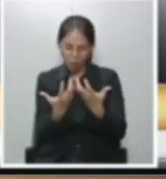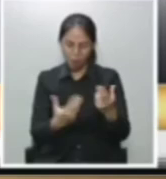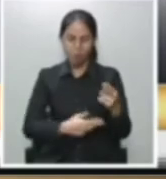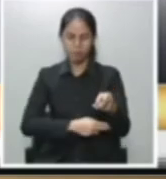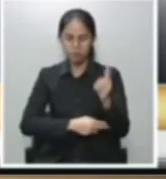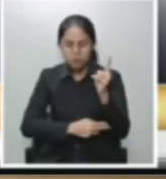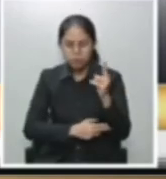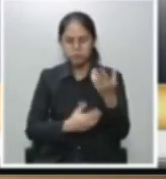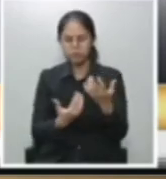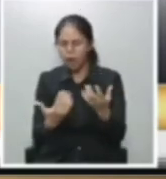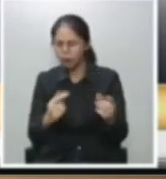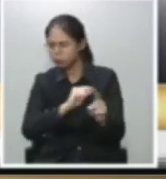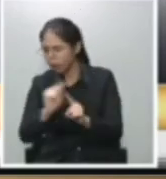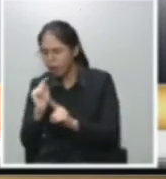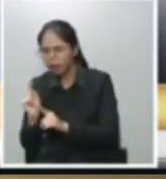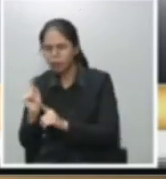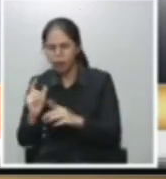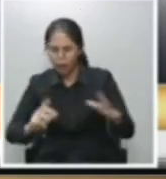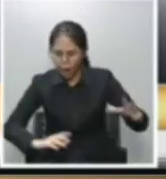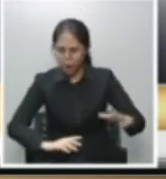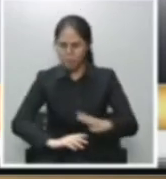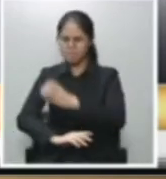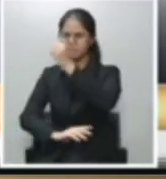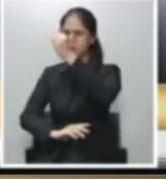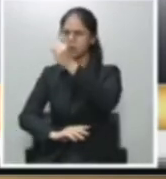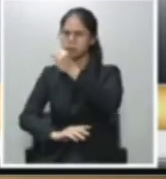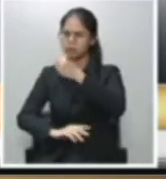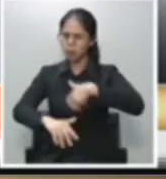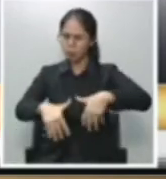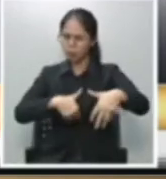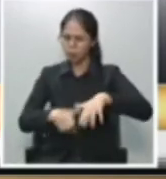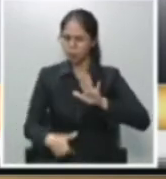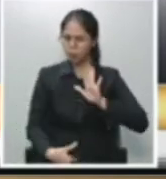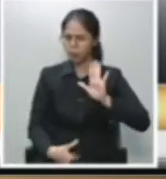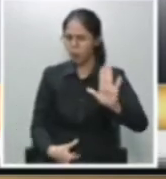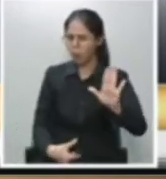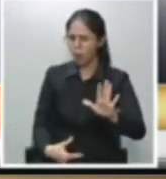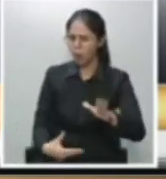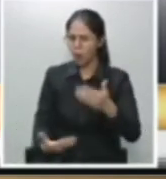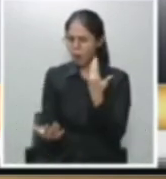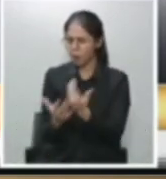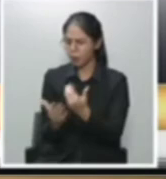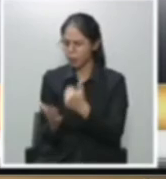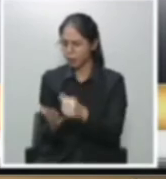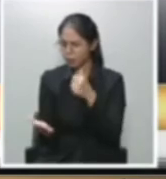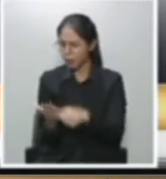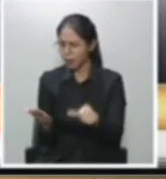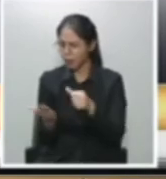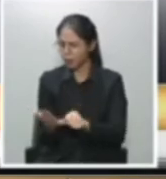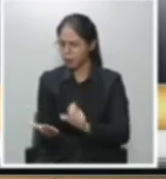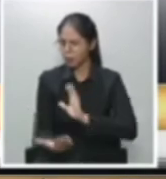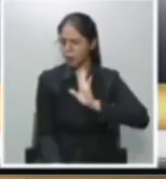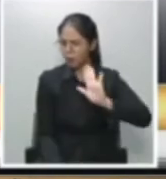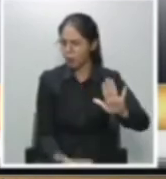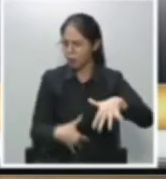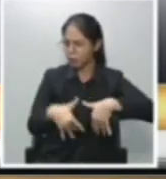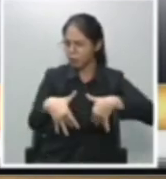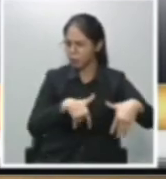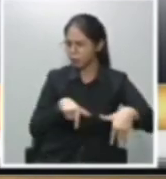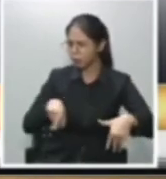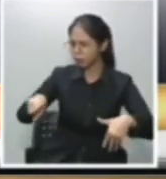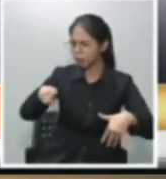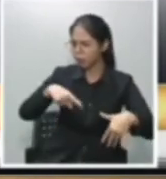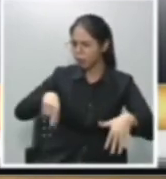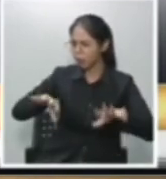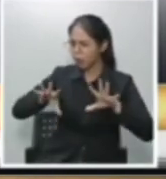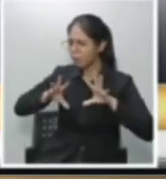ำลังใช้อำนาจที่ได้จากประชาชนกินภาษีของประชาชนทุกวันถึงเวลาไม่ยอมให้ประชาช